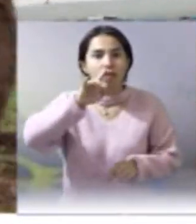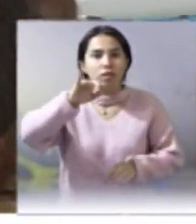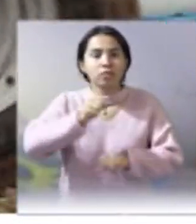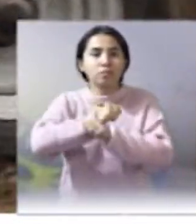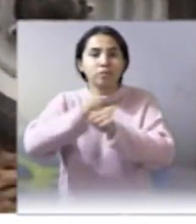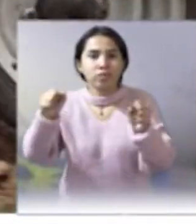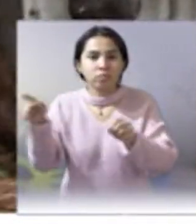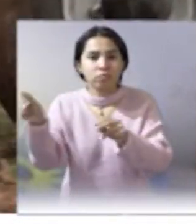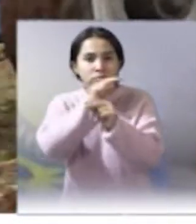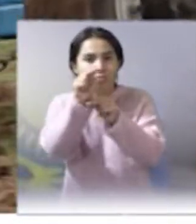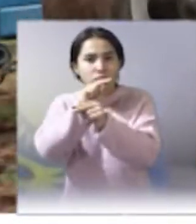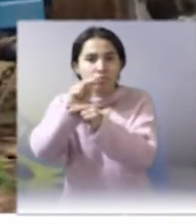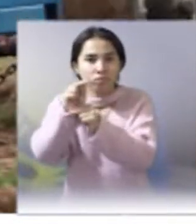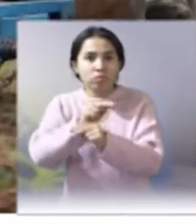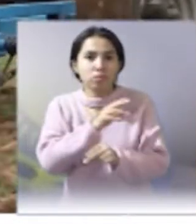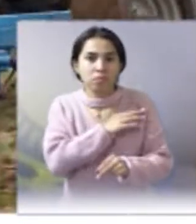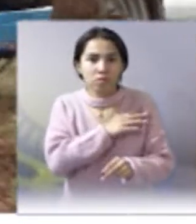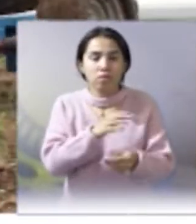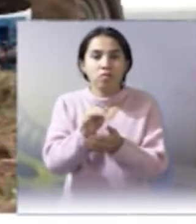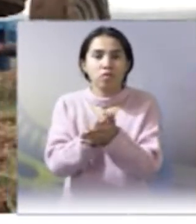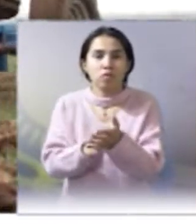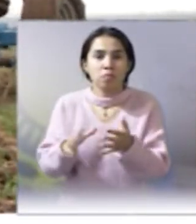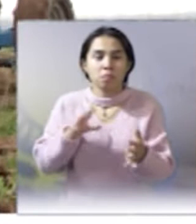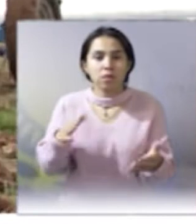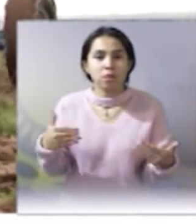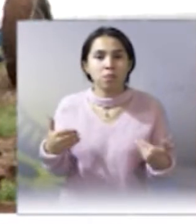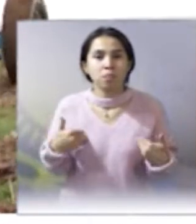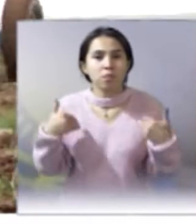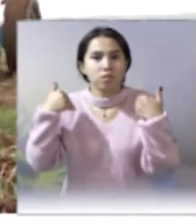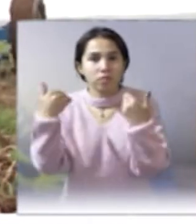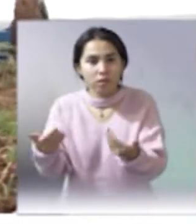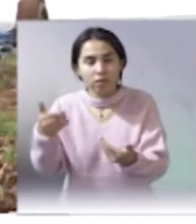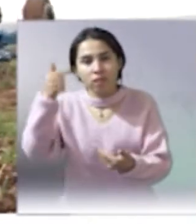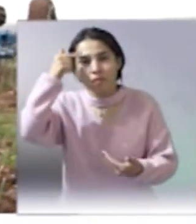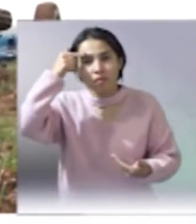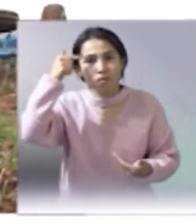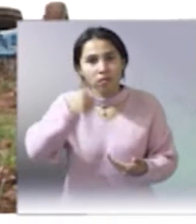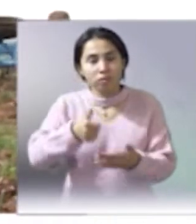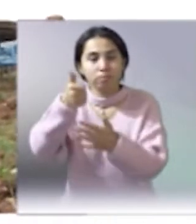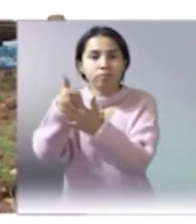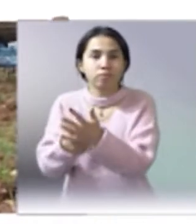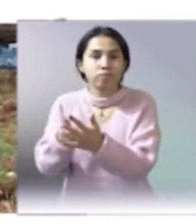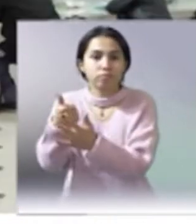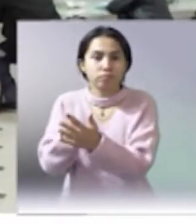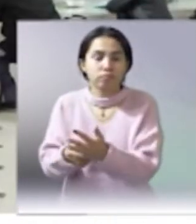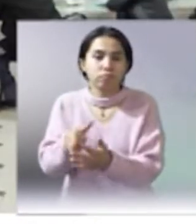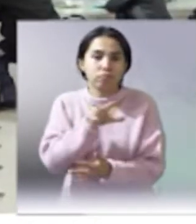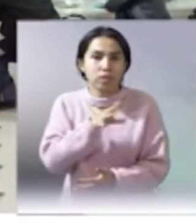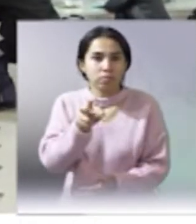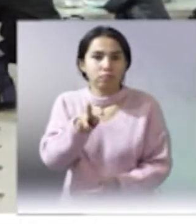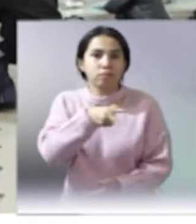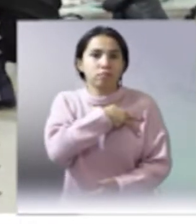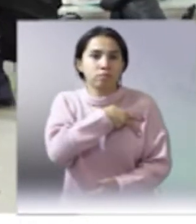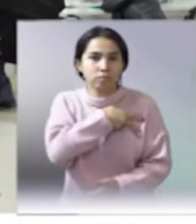В результате ожидается, что 131 тысяча семей или более 600 тысяч человек будут обеспечены стабильным доходом